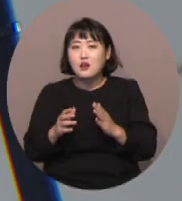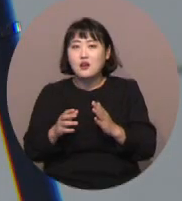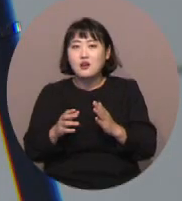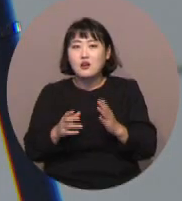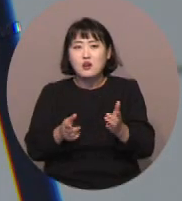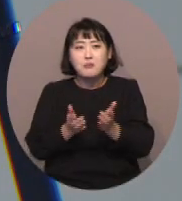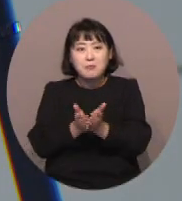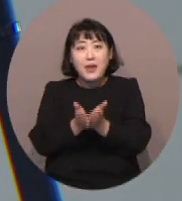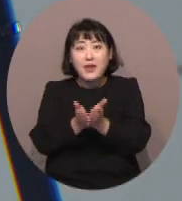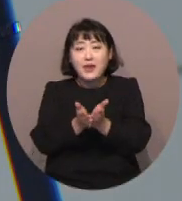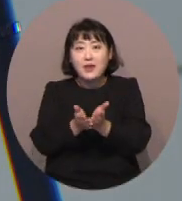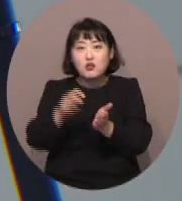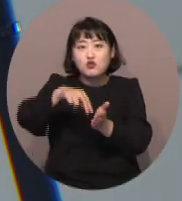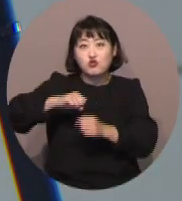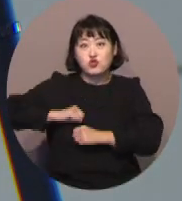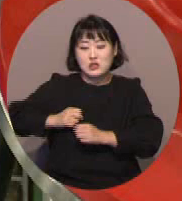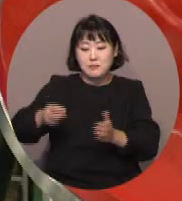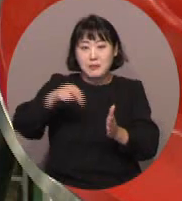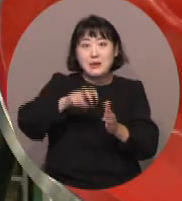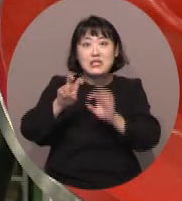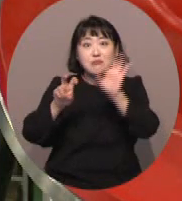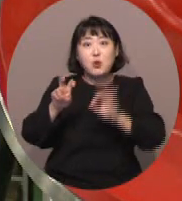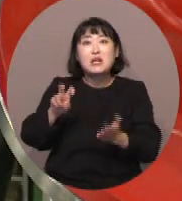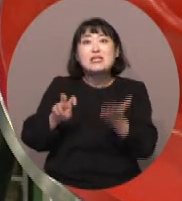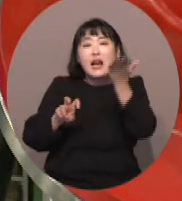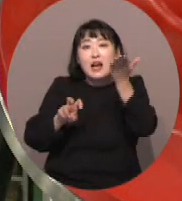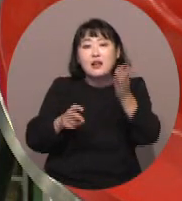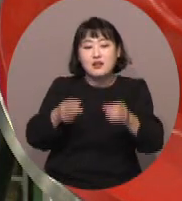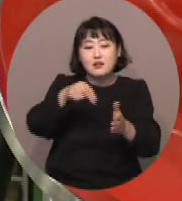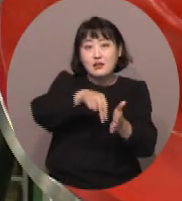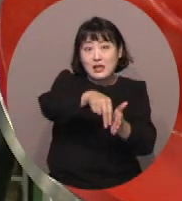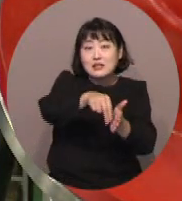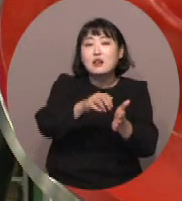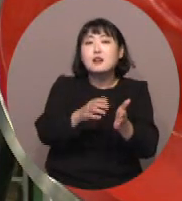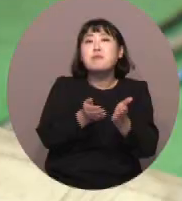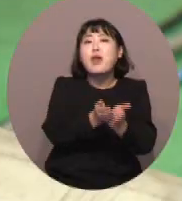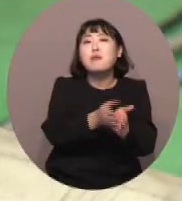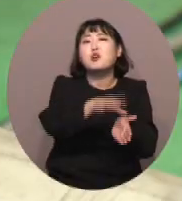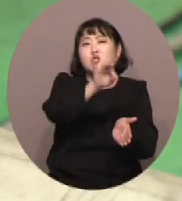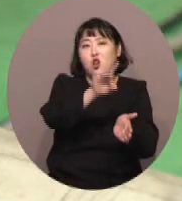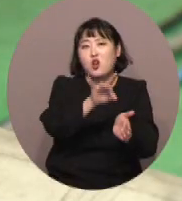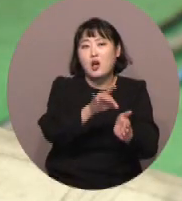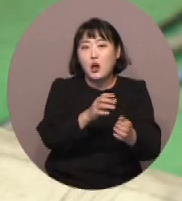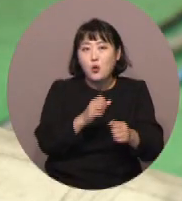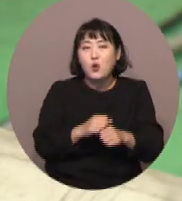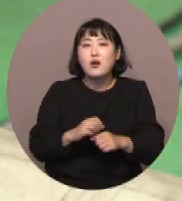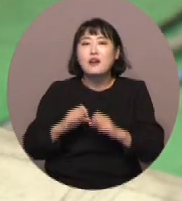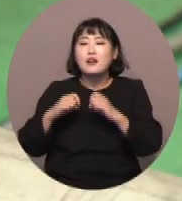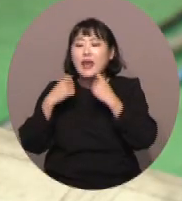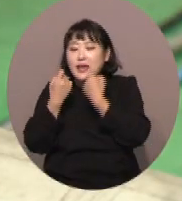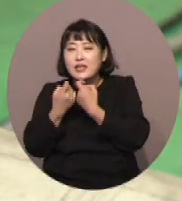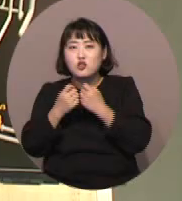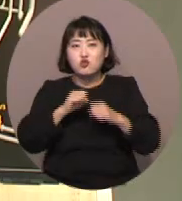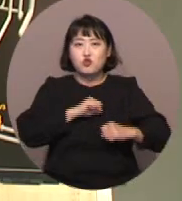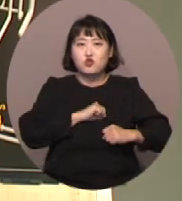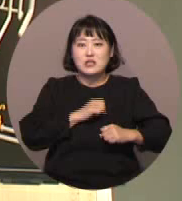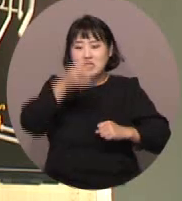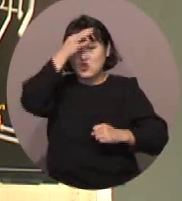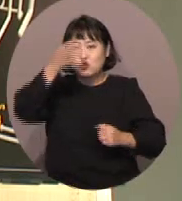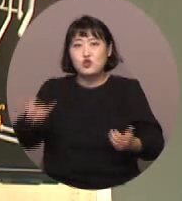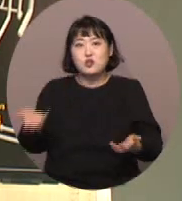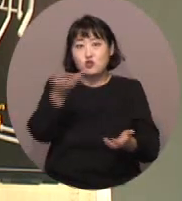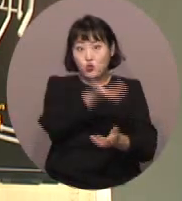이상이 투입되는 함정의 소화 계통에 우선 적용을 목표로 내년부터 민군기술 이전 사업이 진행될